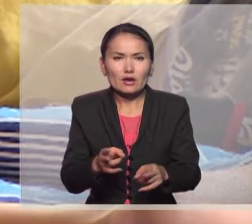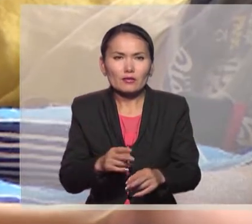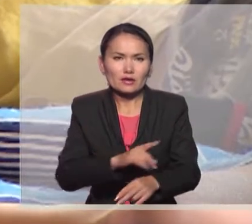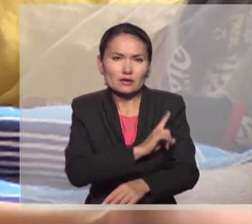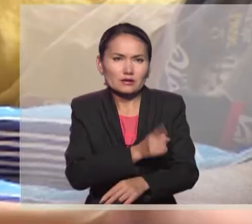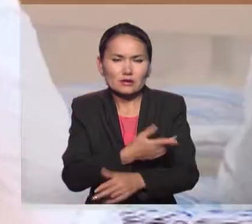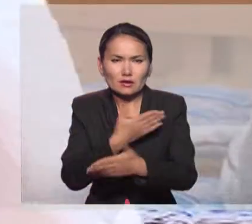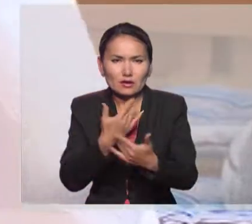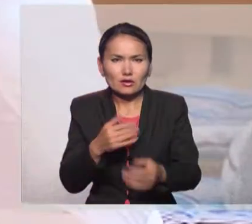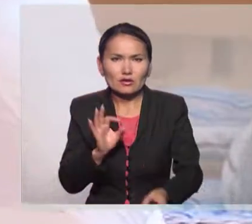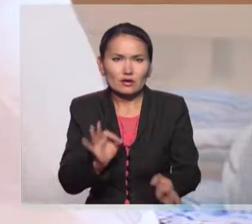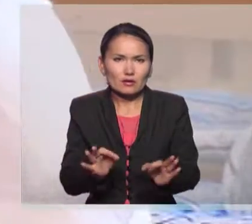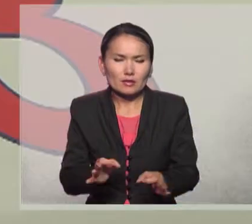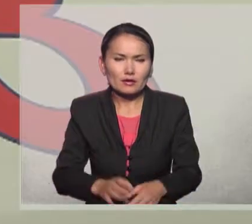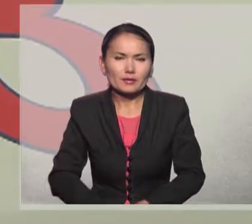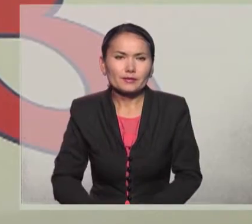мамандар.